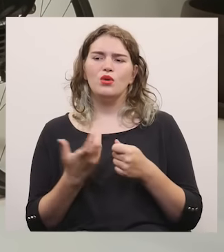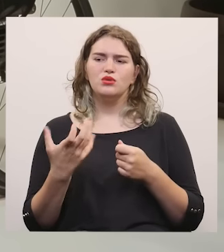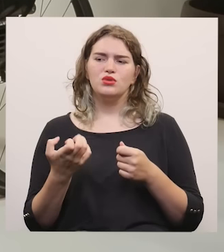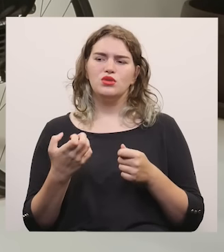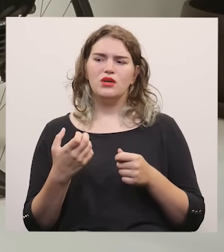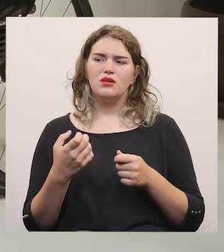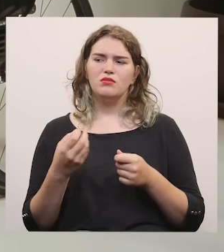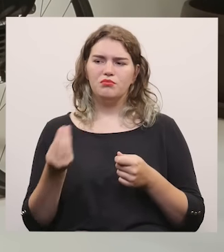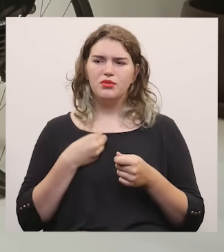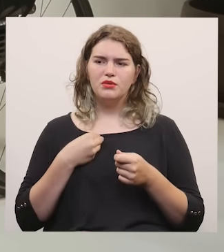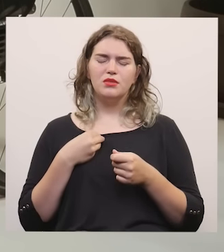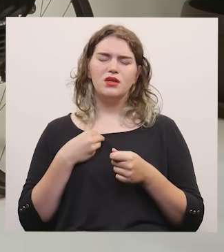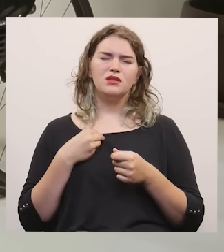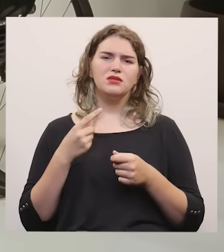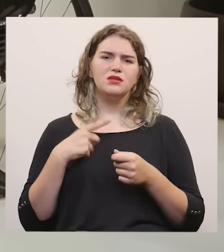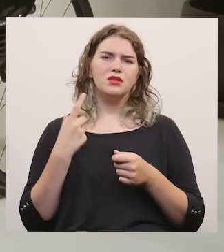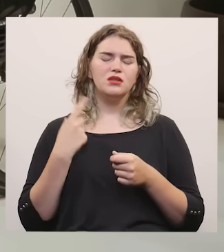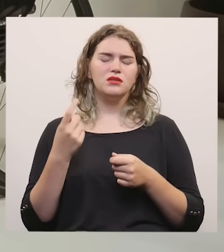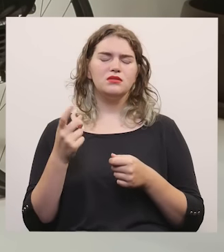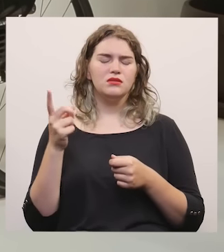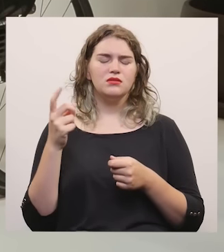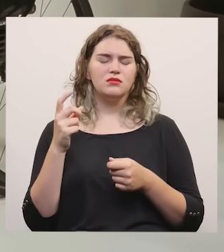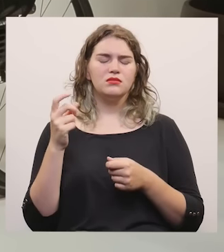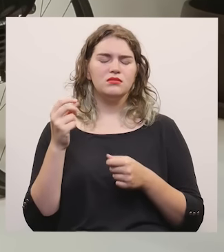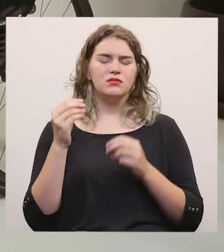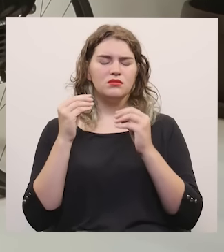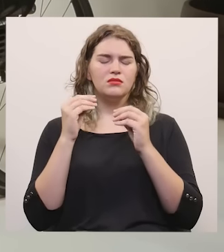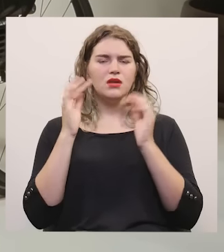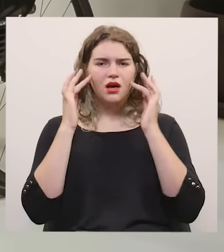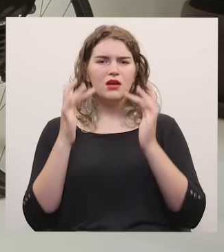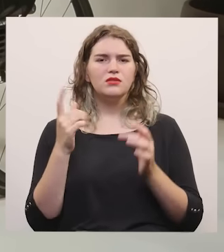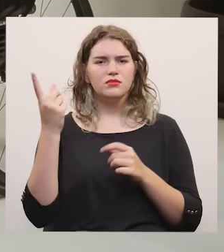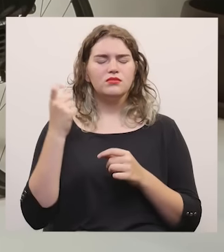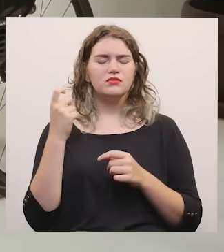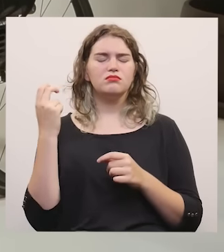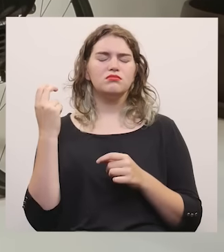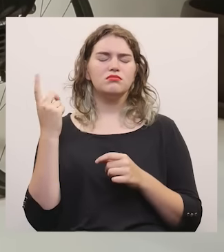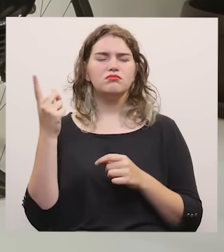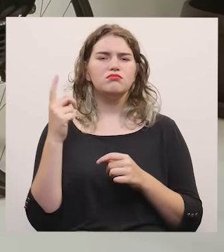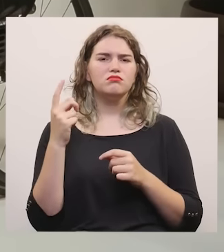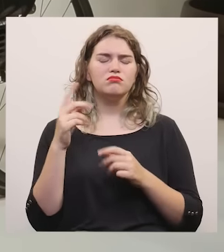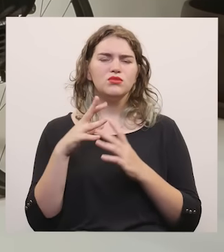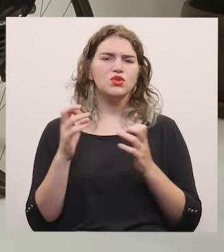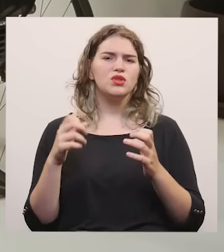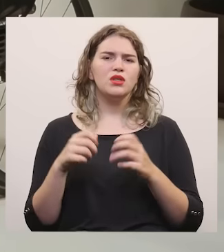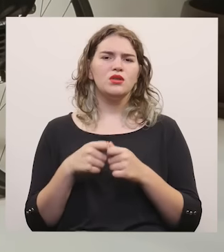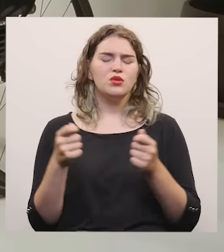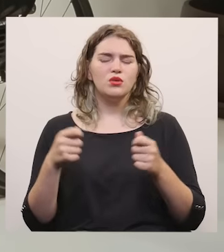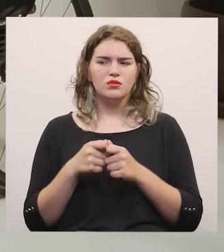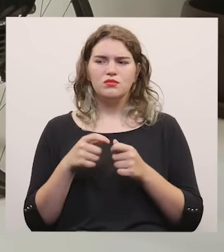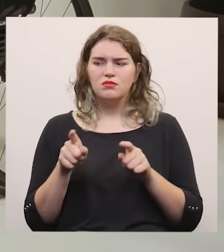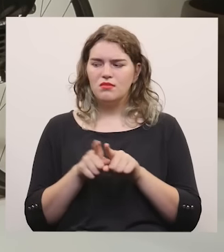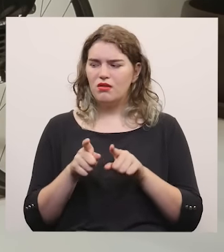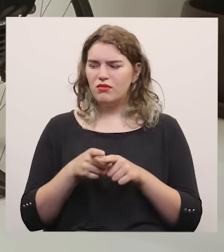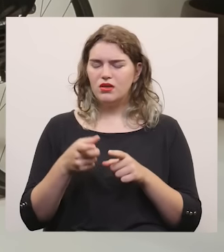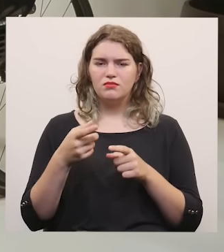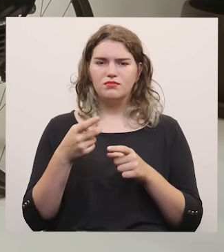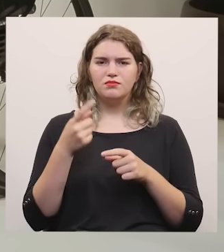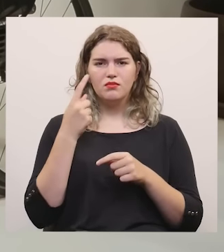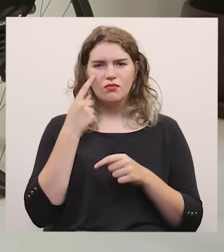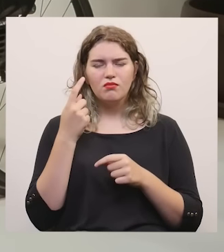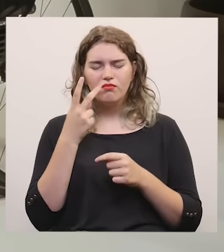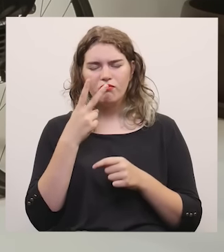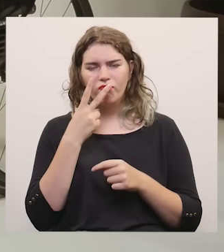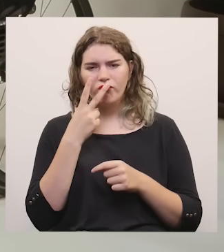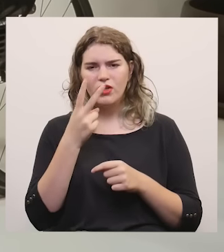ce primim este un dar de sus. Deci la amândoi vi s-au deschis ochii. Da, Da. Ne-a fost luat așa un val de pe ochi și nu